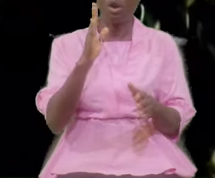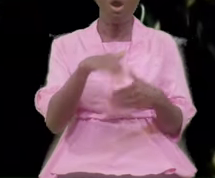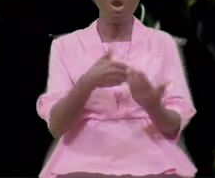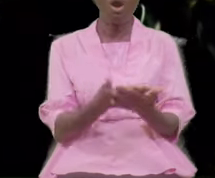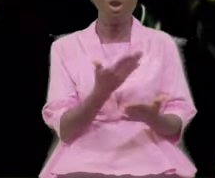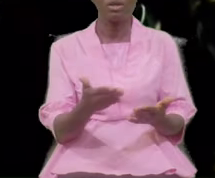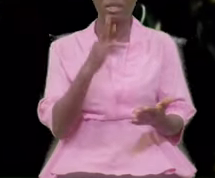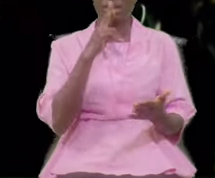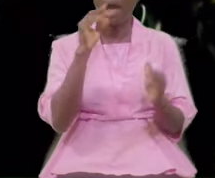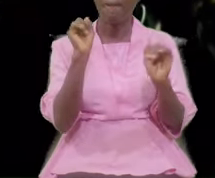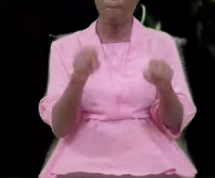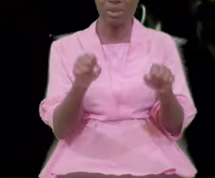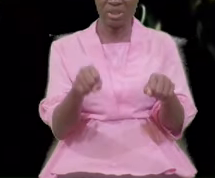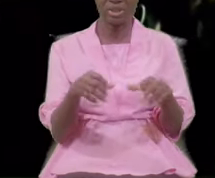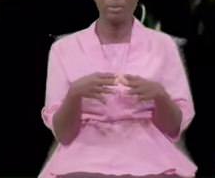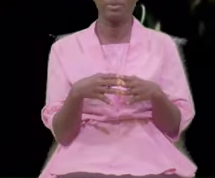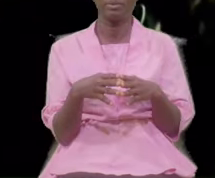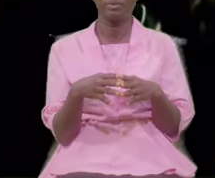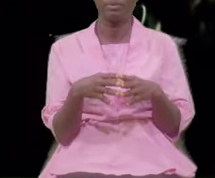kayy angon